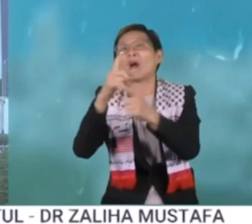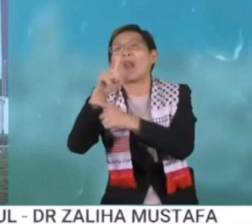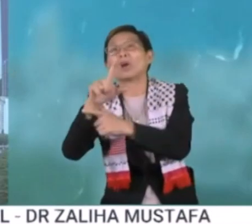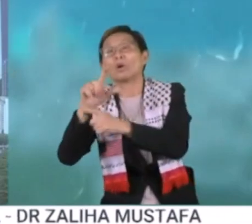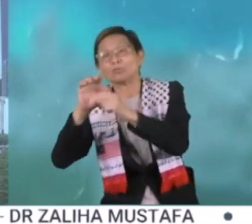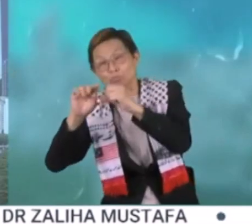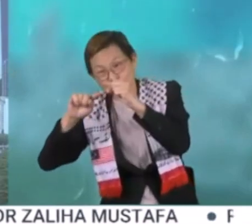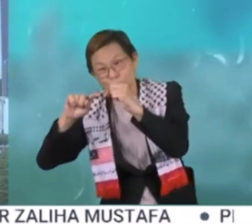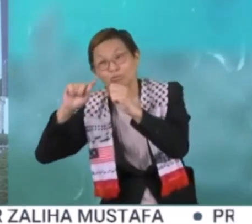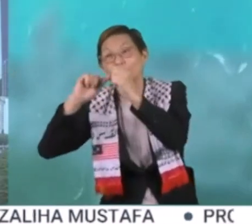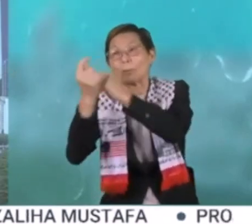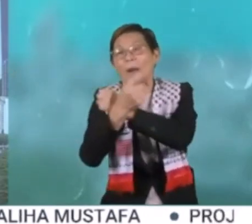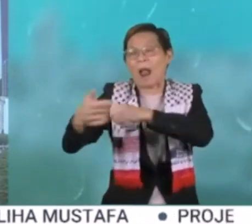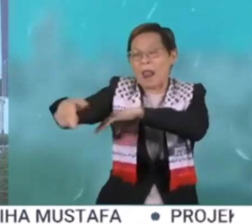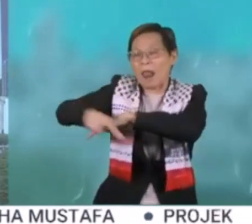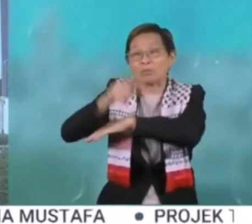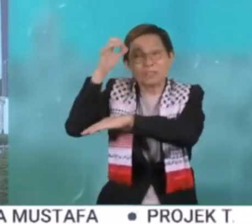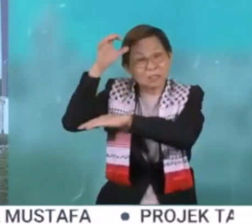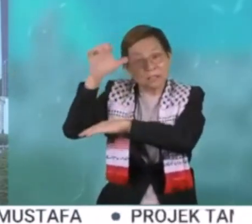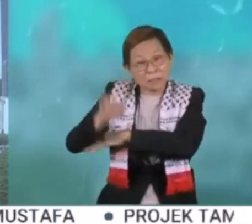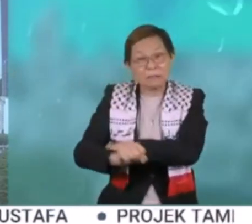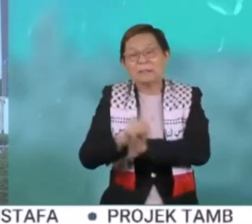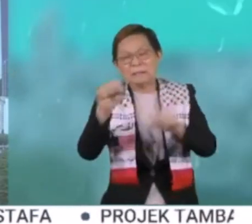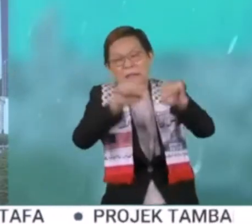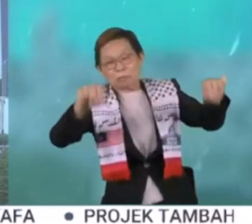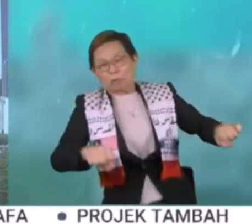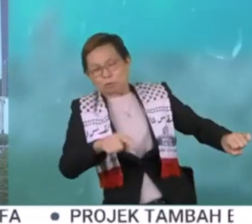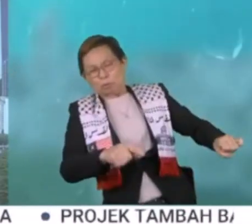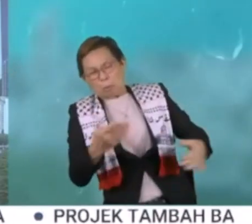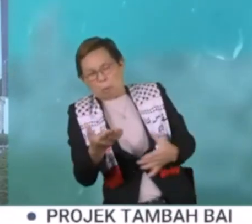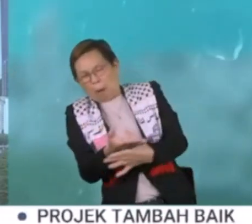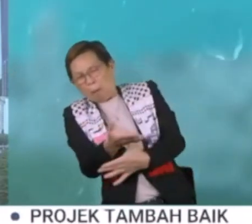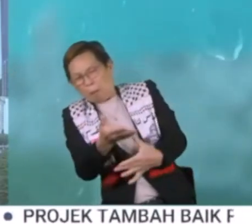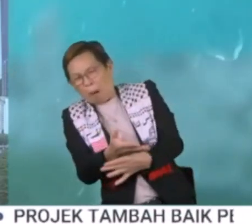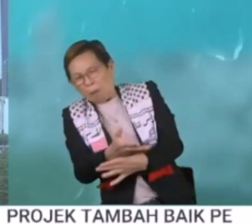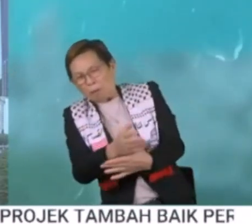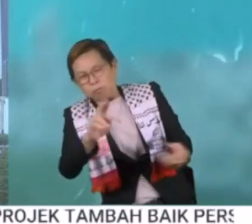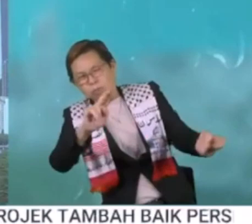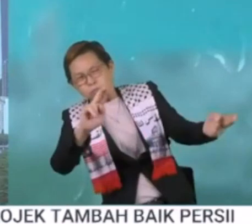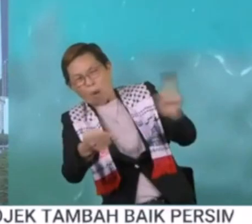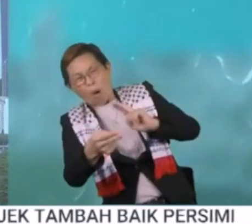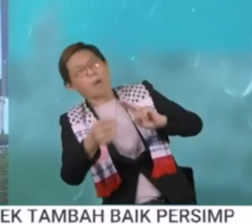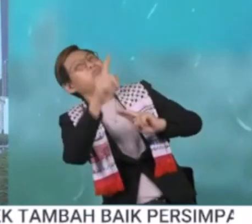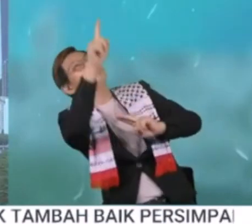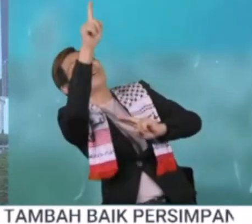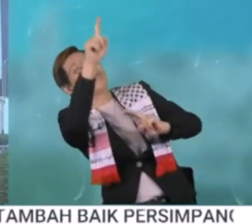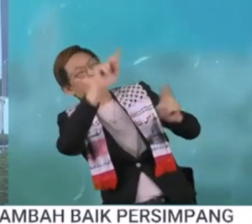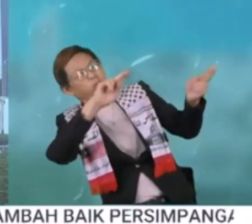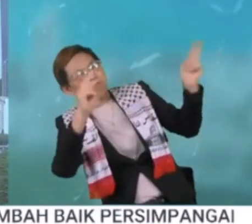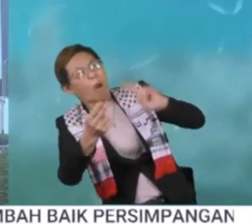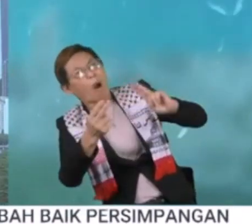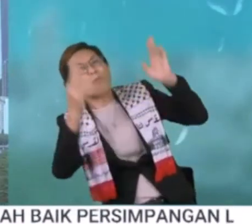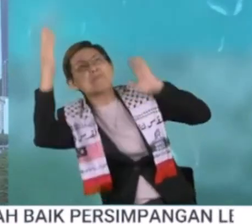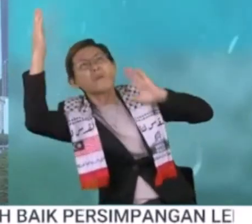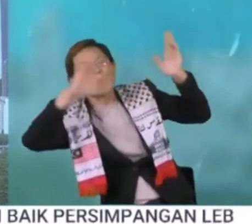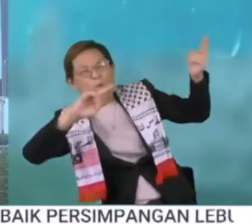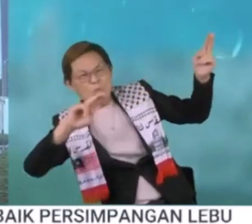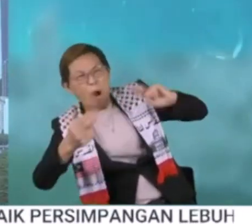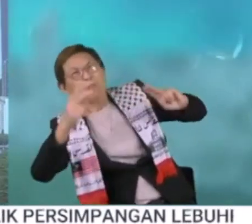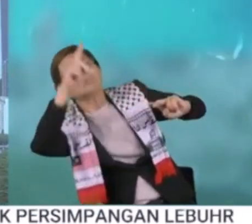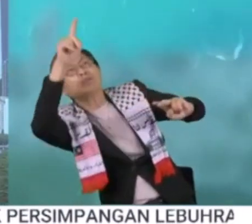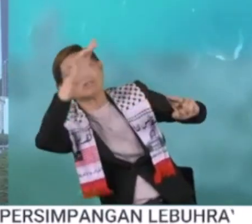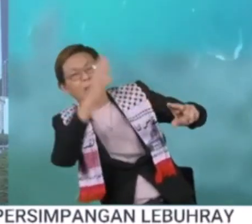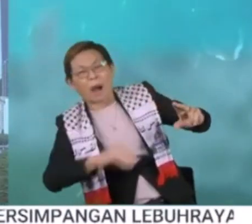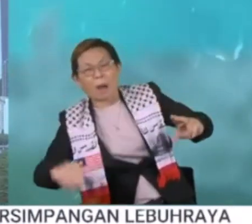di Laut China Selatan. Dan sistem tekanan rendah ini ianya telah mengganggu dan mengubah corak cuaca di rantau negara kita dengan